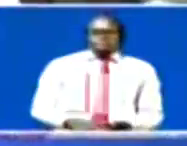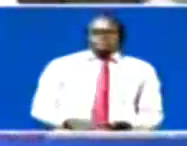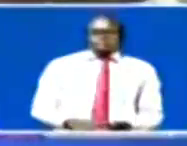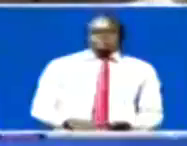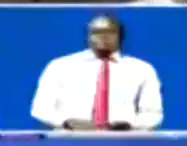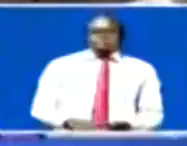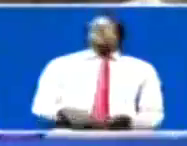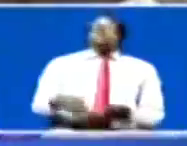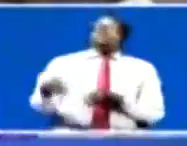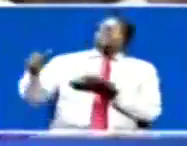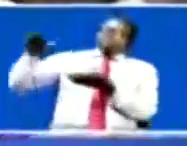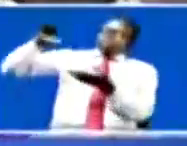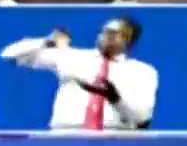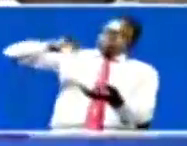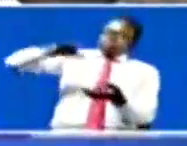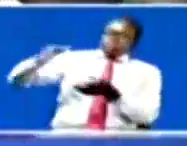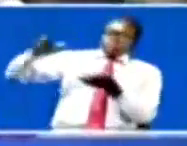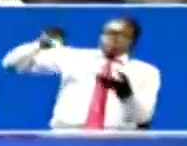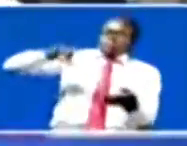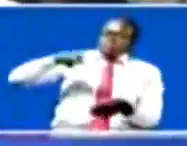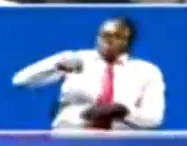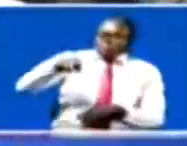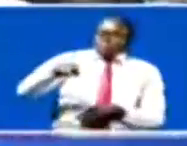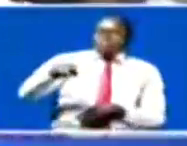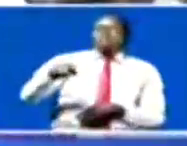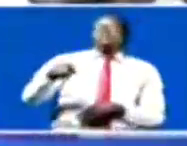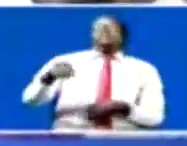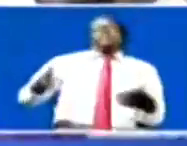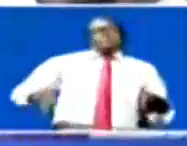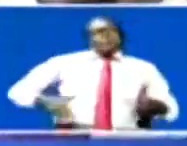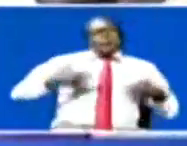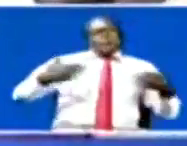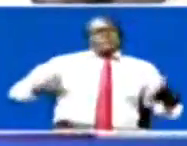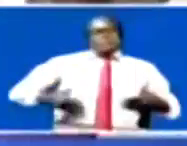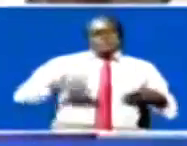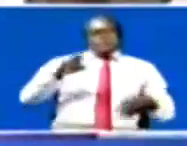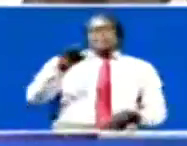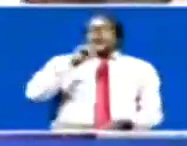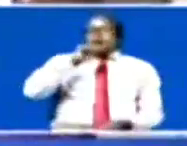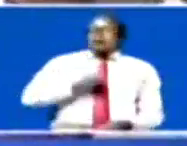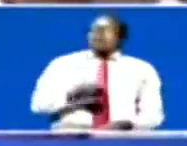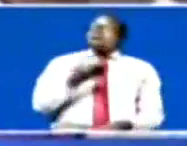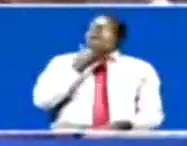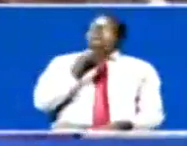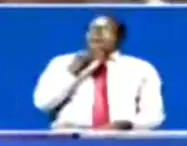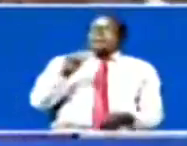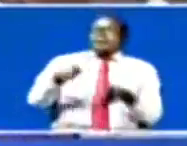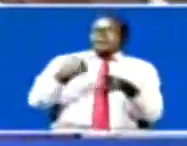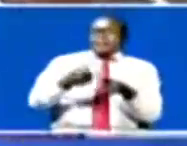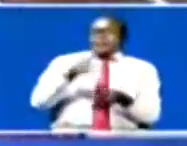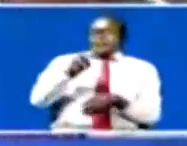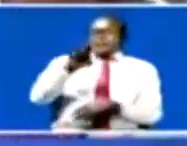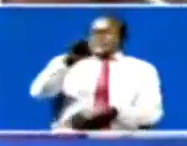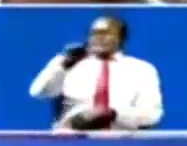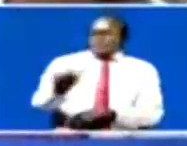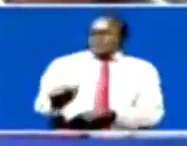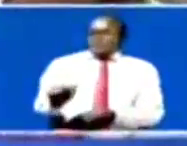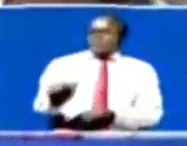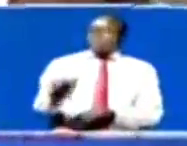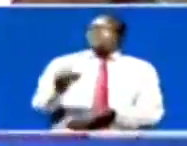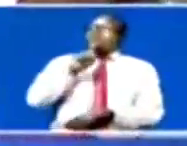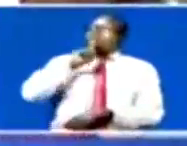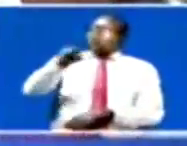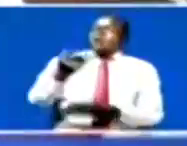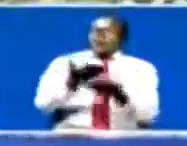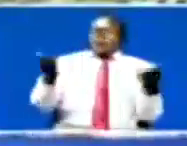Na kumwaga pombe ya mnazi wakisema hatua hiyo ingewafurahisha mababu wao. Kisha mwakilishi wa wadi ya Sabaki